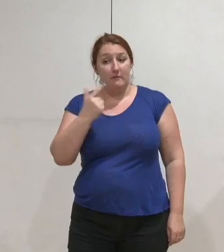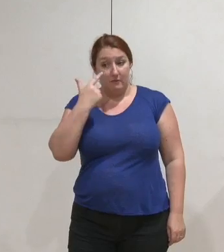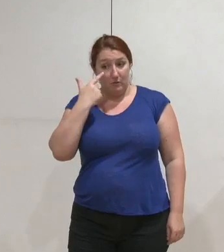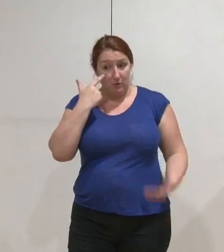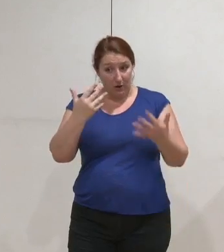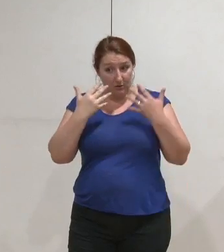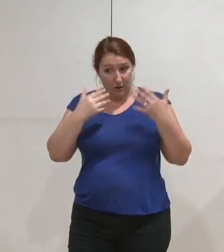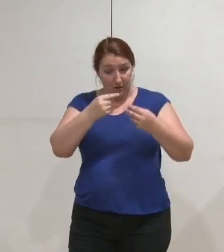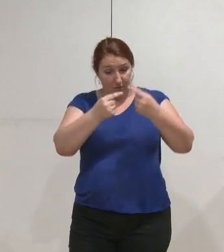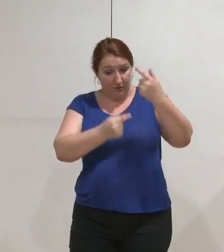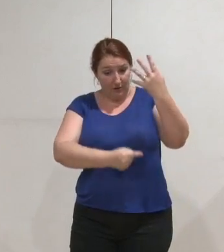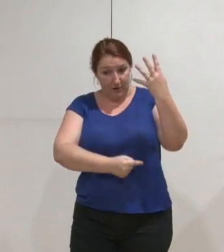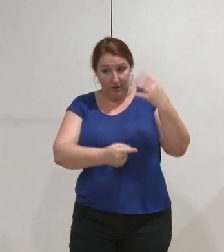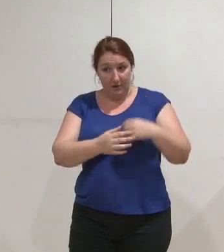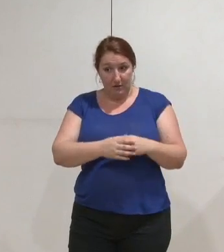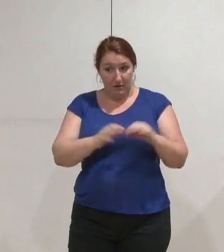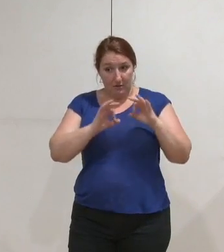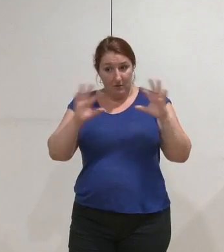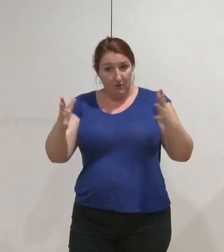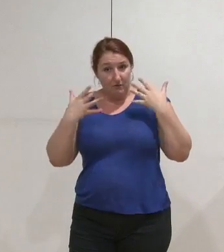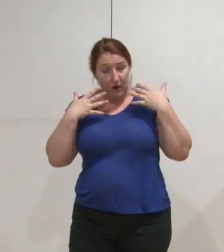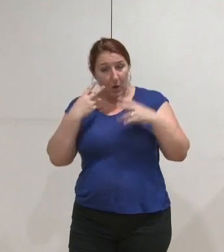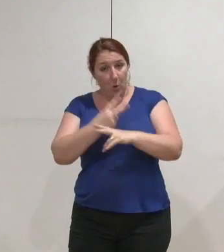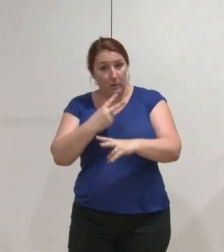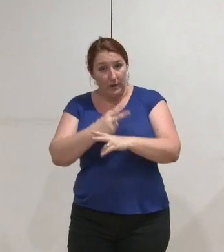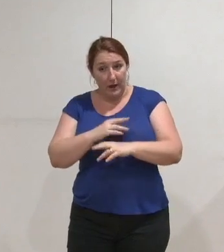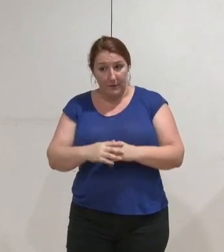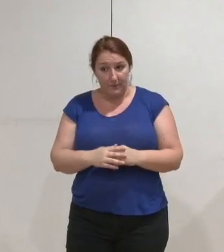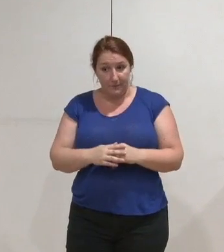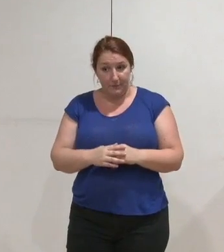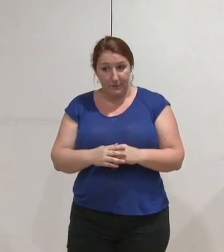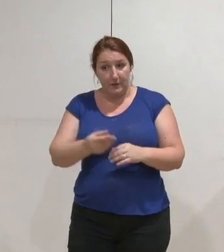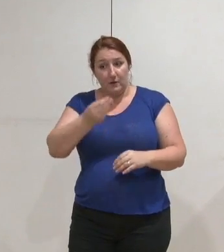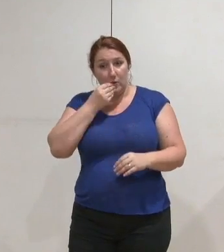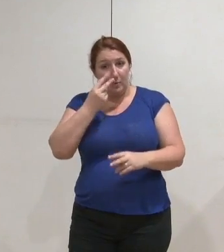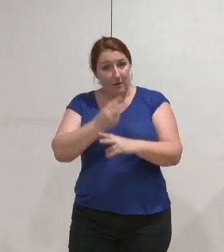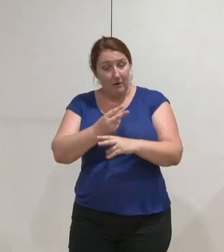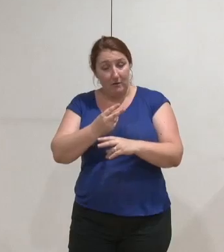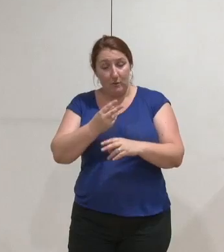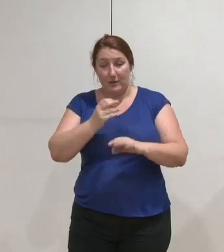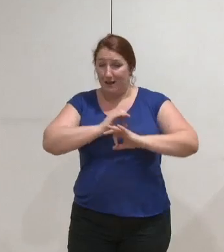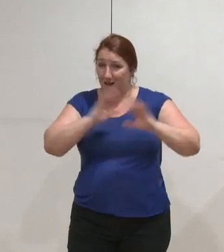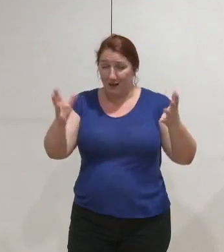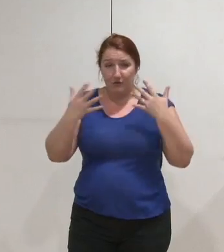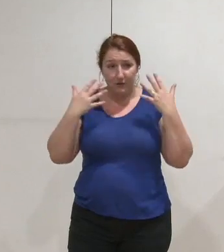frais qui sont notés il n'y a aucun frais d'hôtel et aucun frais de repas